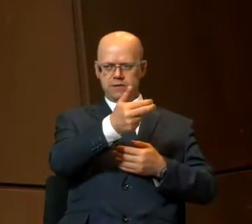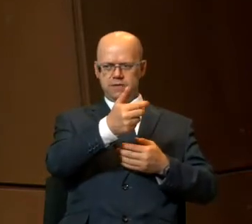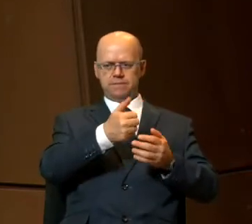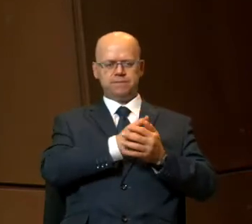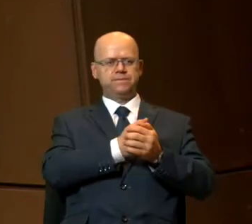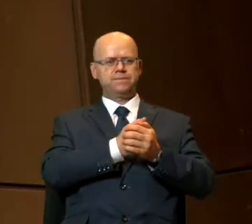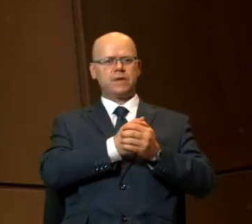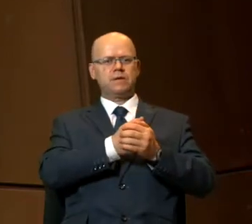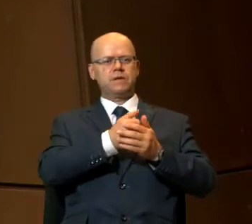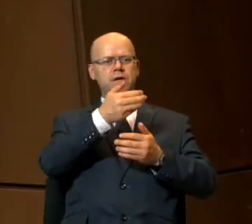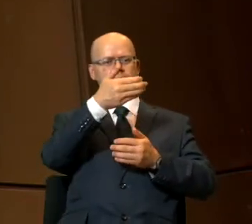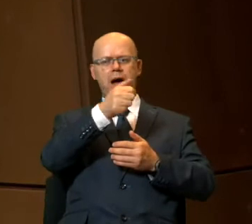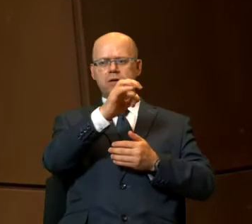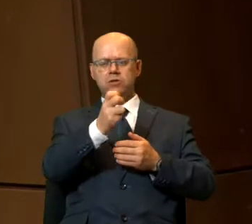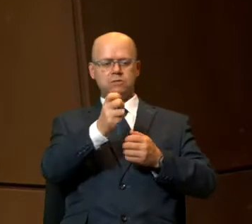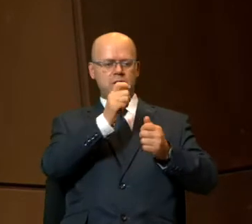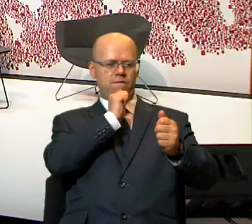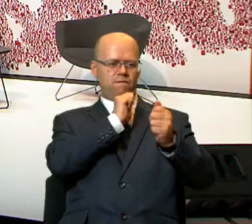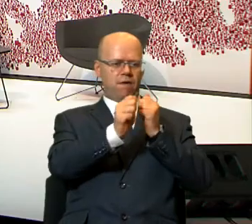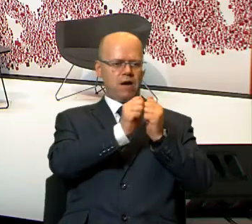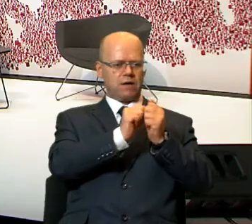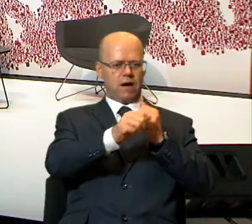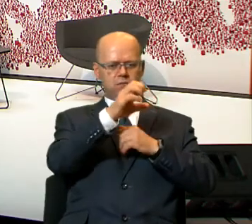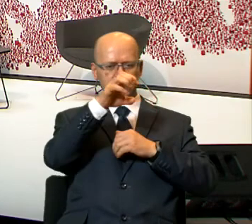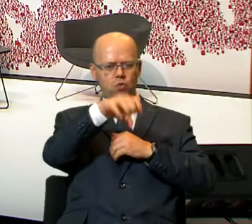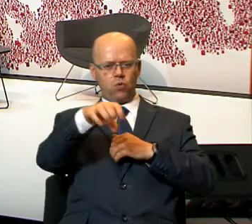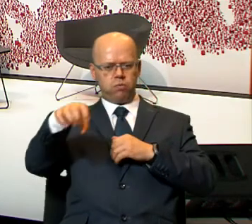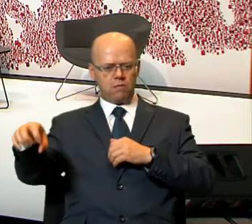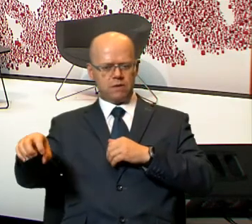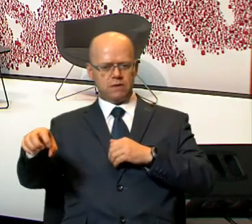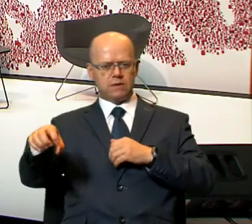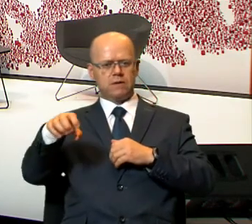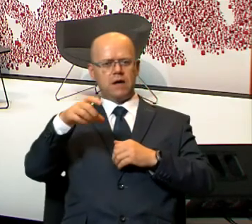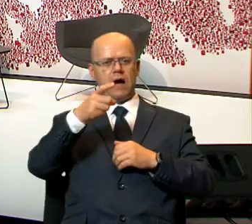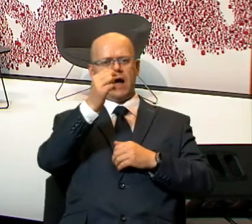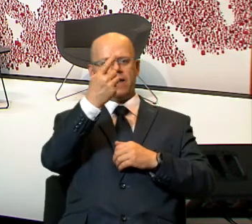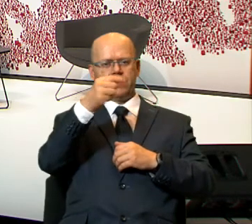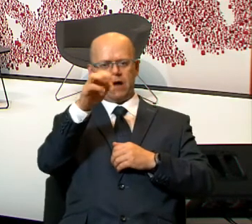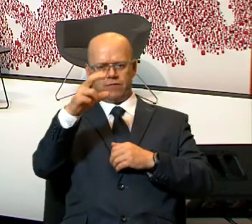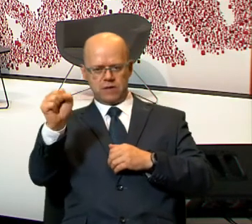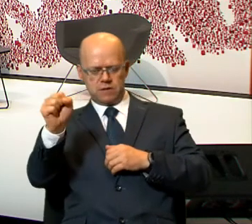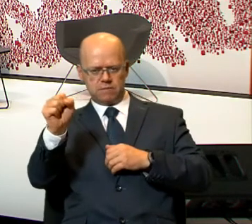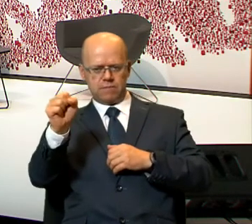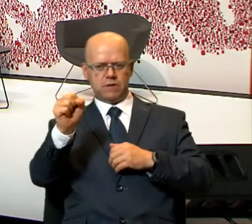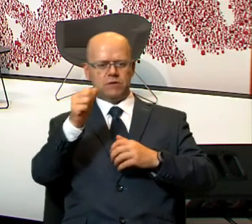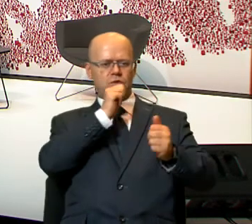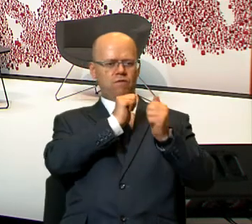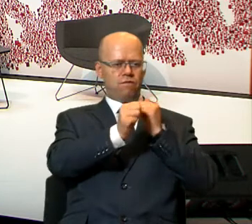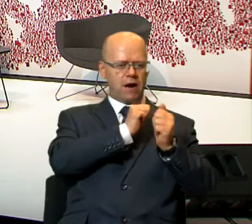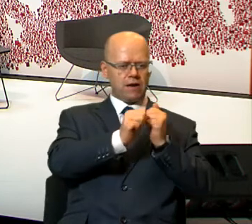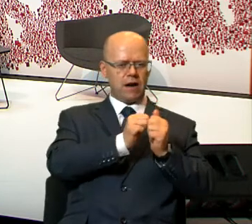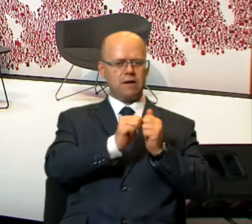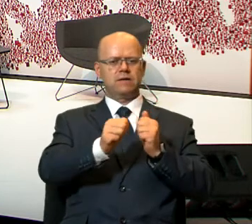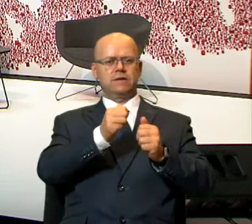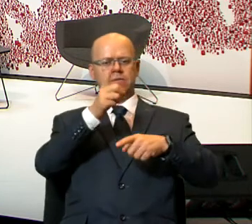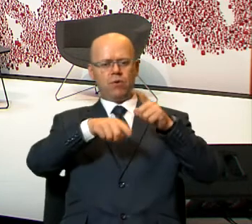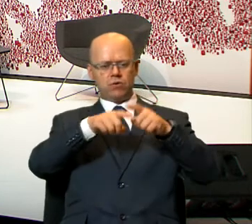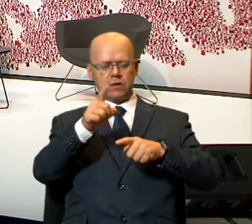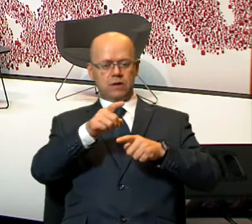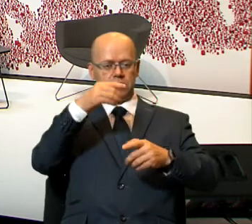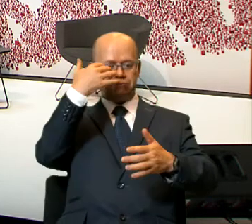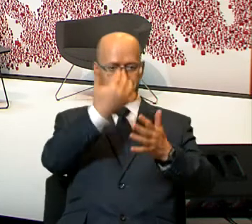Marksizm podkreślał walkę klas, a darwinizm podkreślał, że polityka to była walka, ponieważ jeżeli